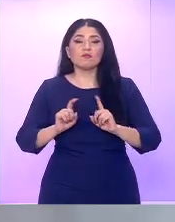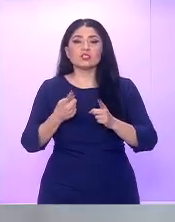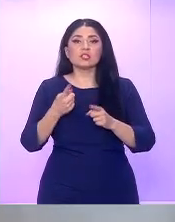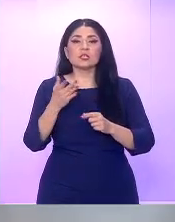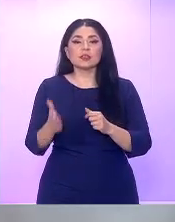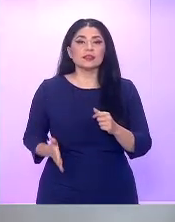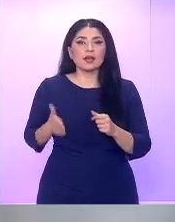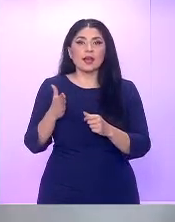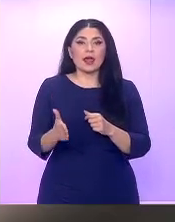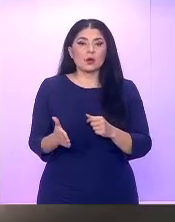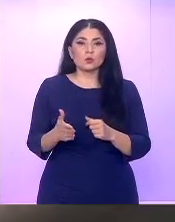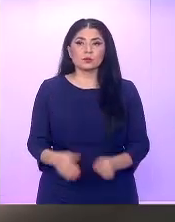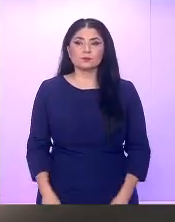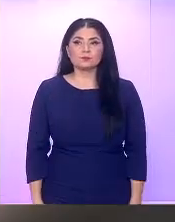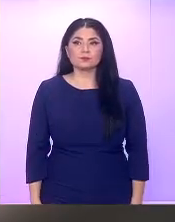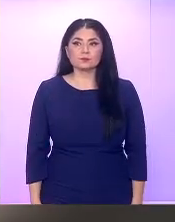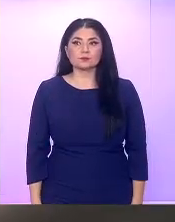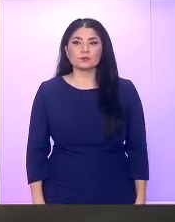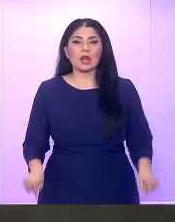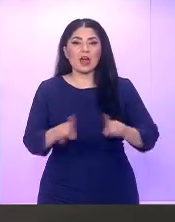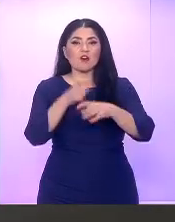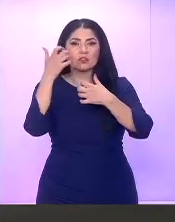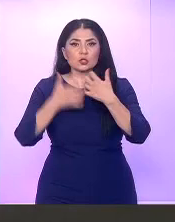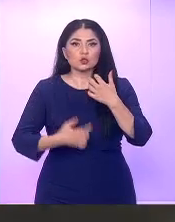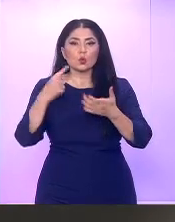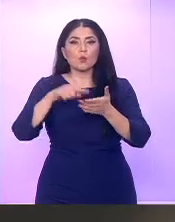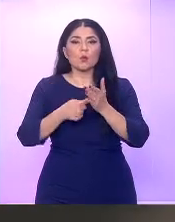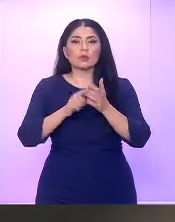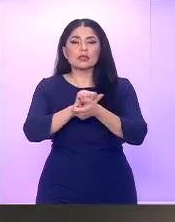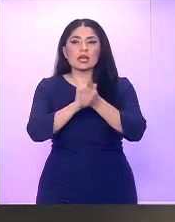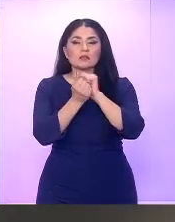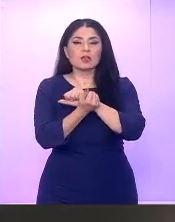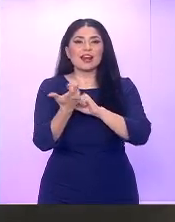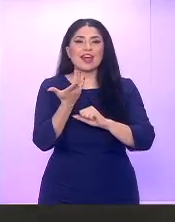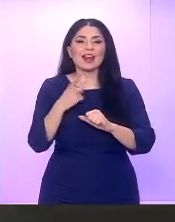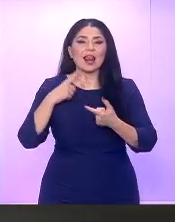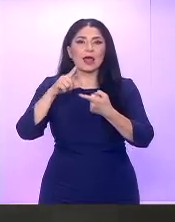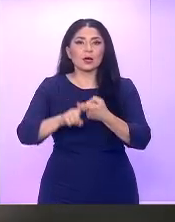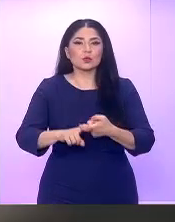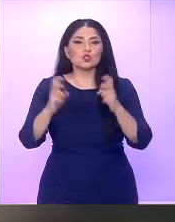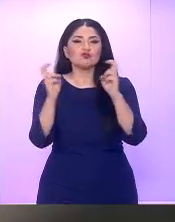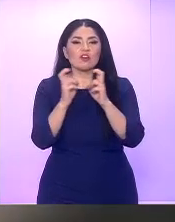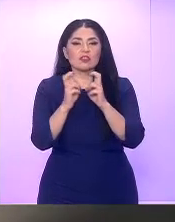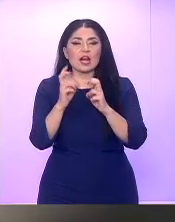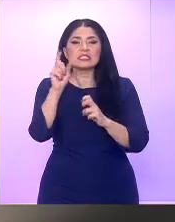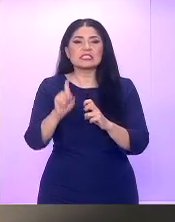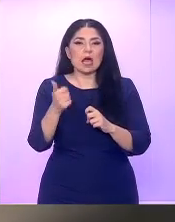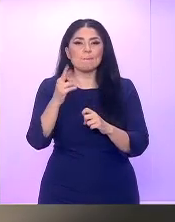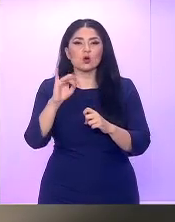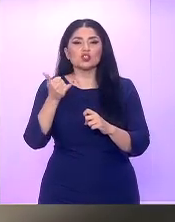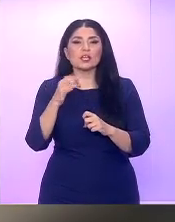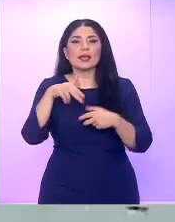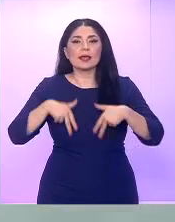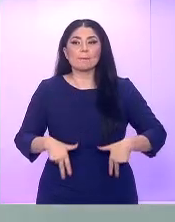merg trenuri către linia frontului. De asemenea, a fost distrus și un punct de transformare care făcea legătura între centrala de la Zaporojie